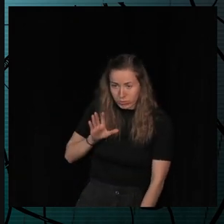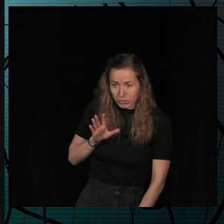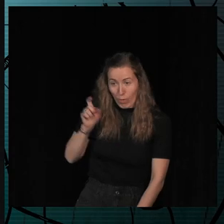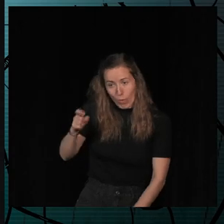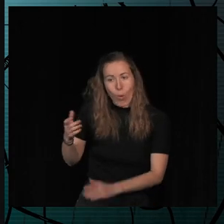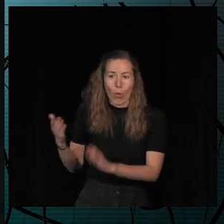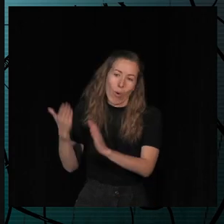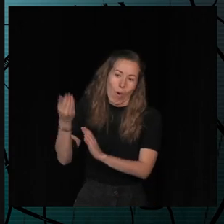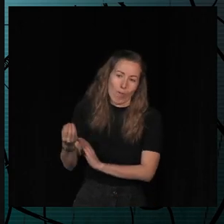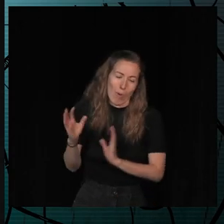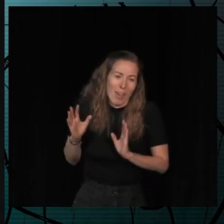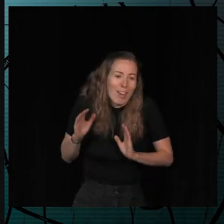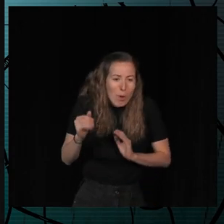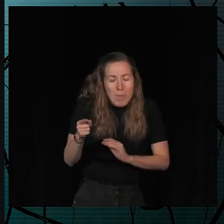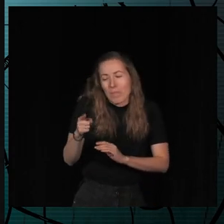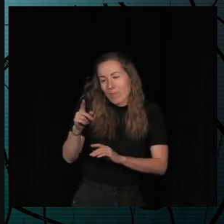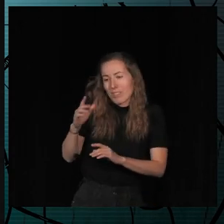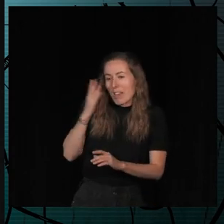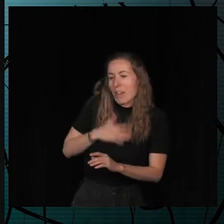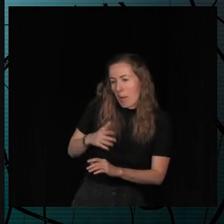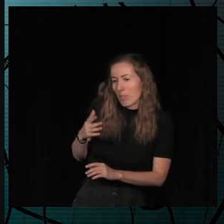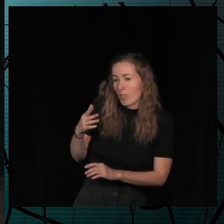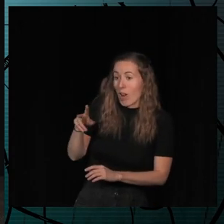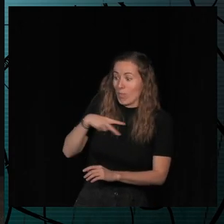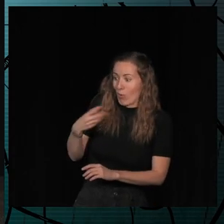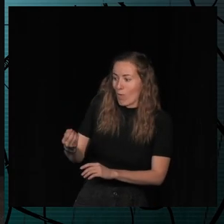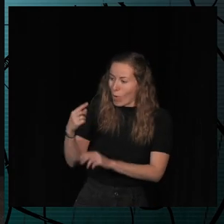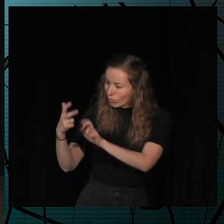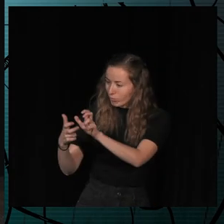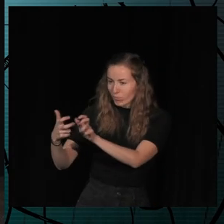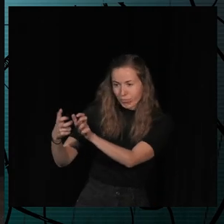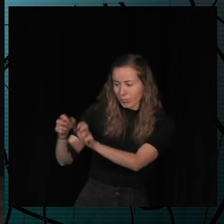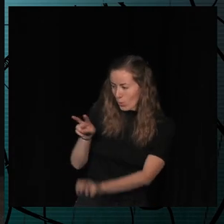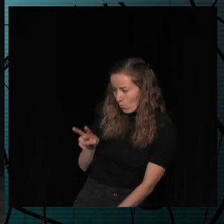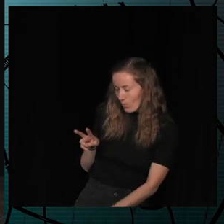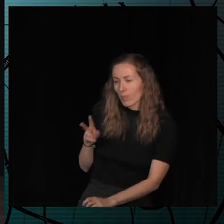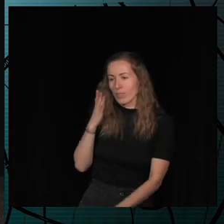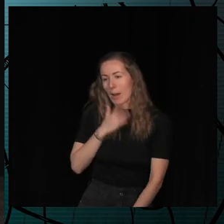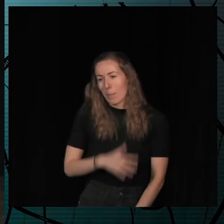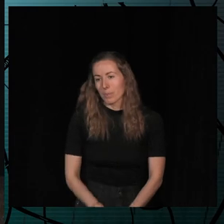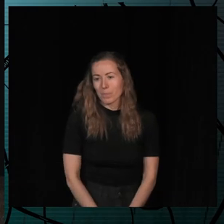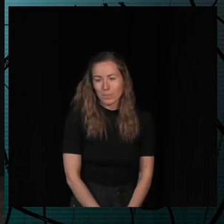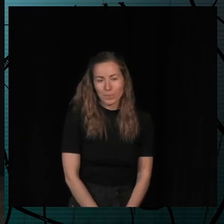que il y a quelque chose vraiment de très agréable d'autres